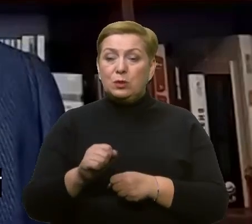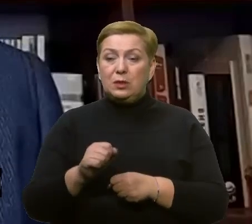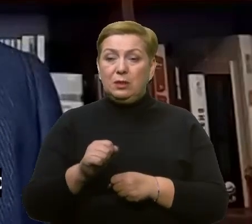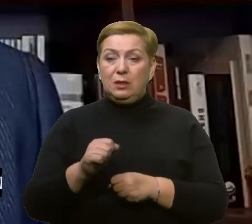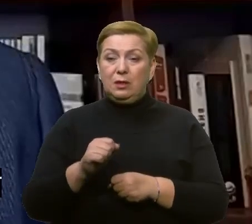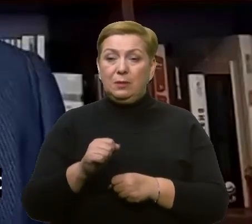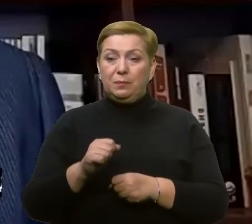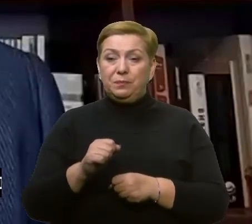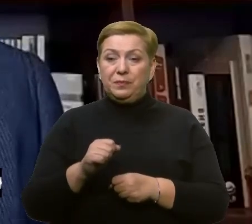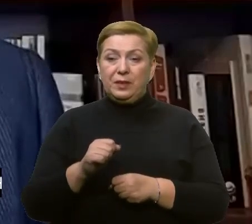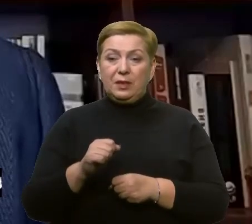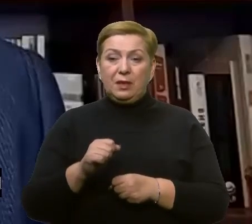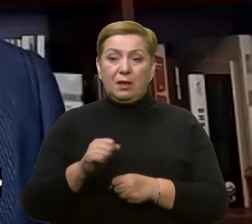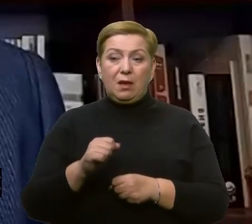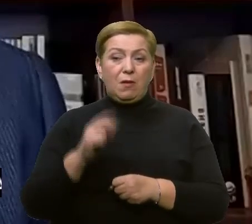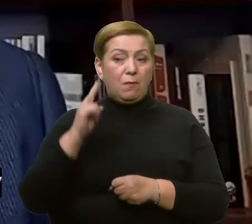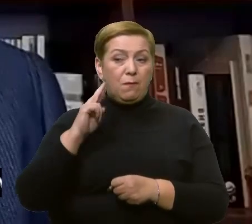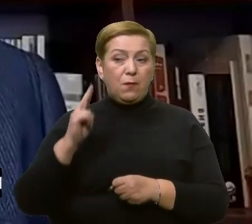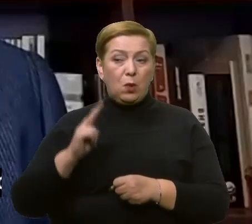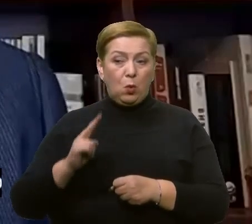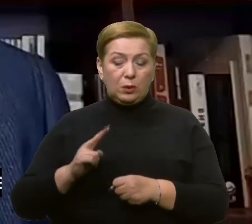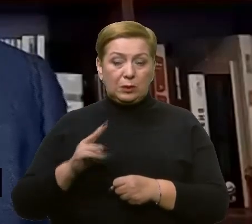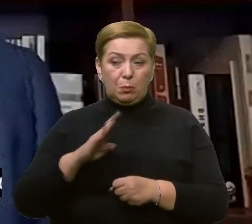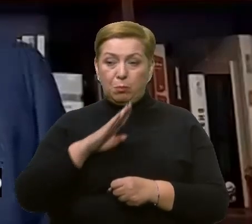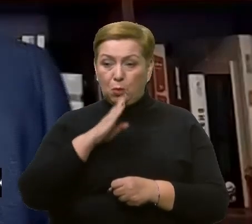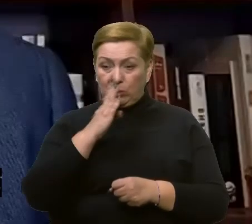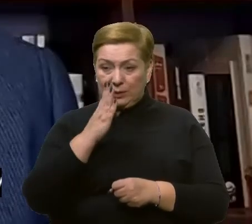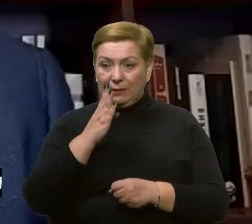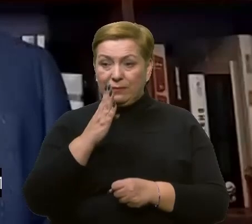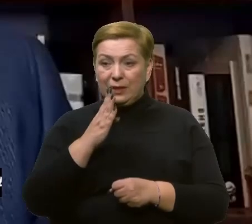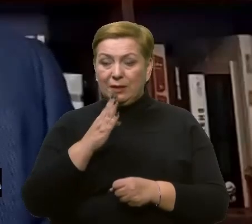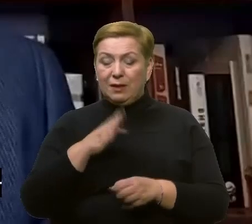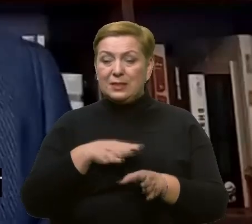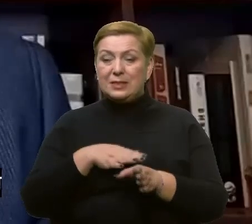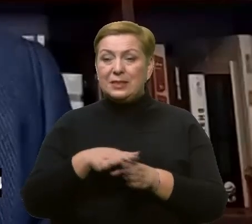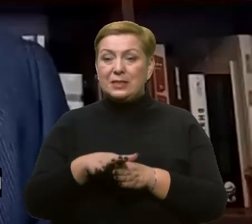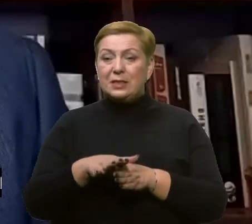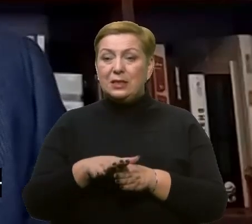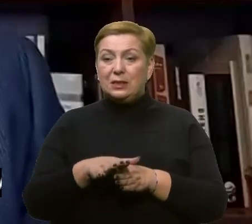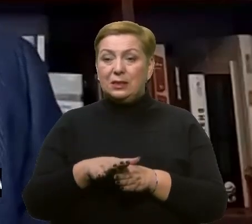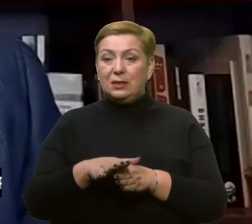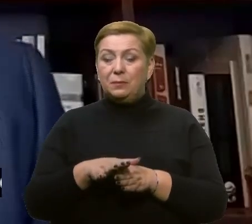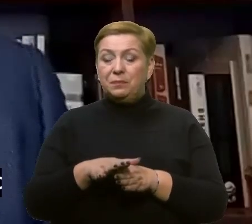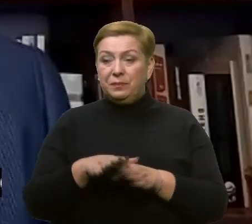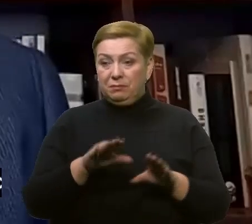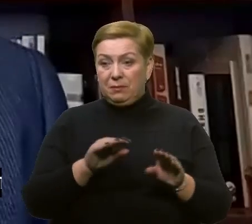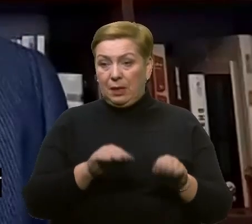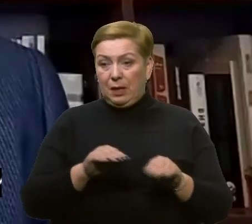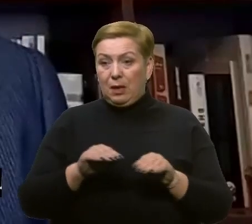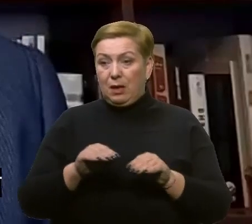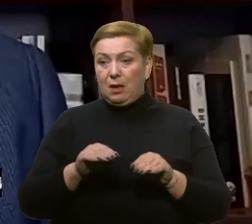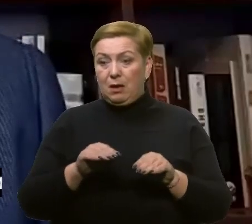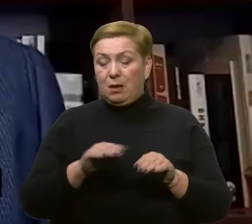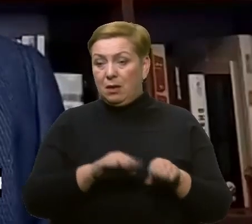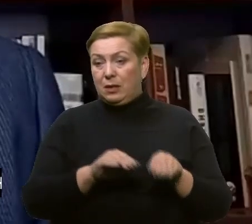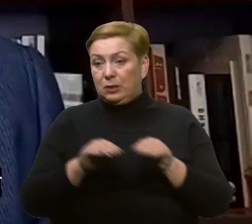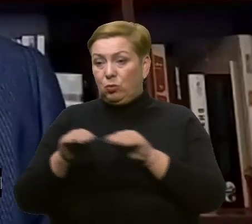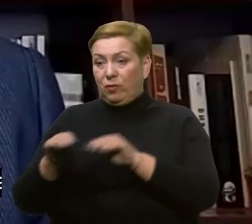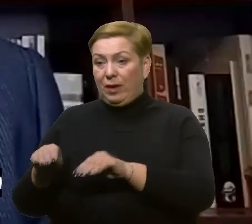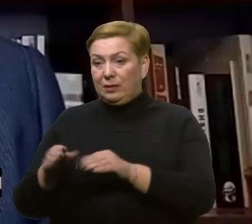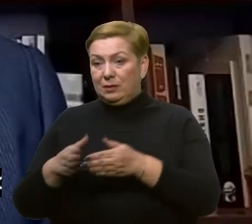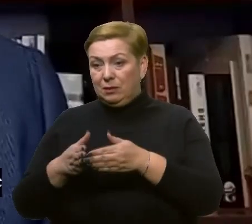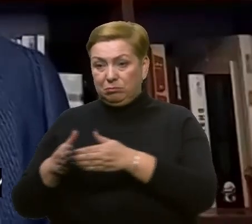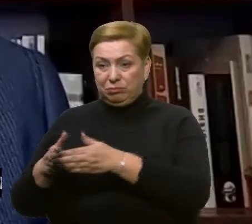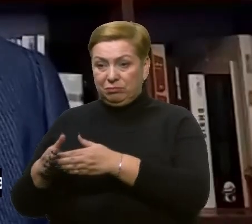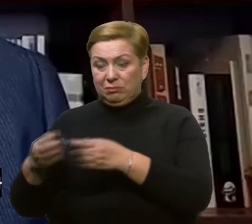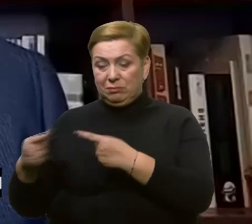флот повноцінний противника здійснити ретирування на далі, подалі.